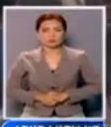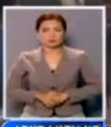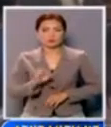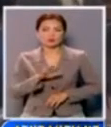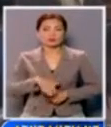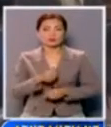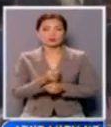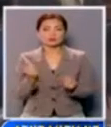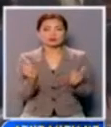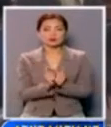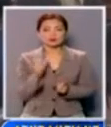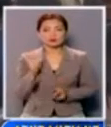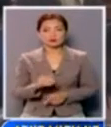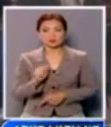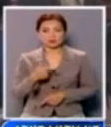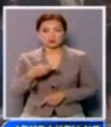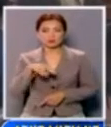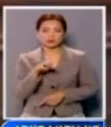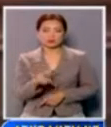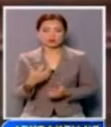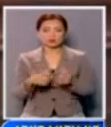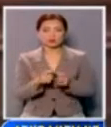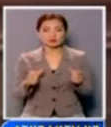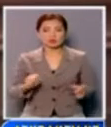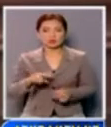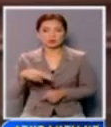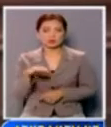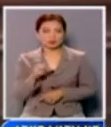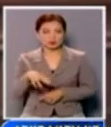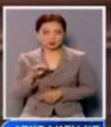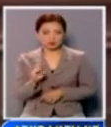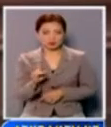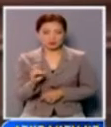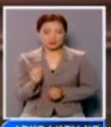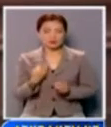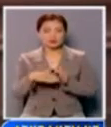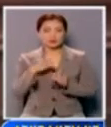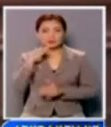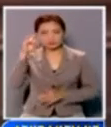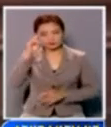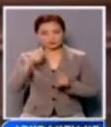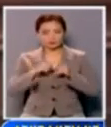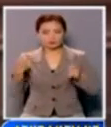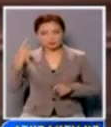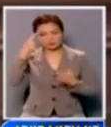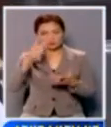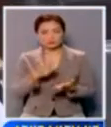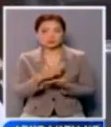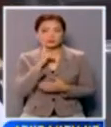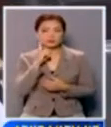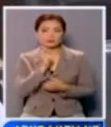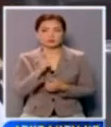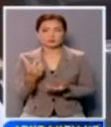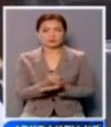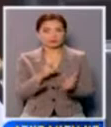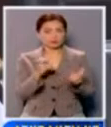Облыс басшысымен жүздескендердің бірі Жангелдин орта мектебінің түлегі Эльдар Құрмаш. Ол WhatsApp желісінің қазақша нұсқасын ойлап тауып, жас